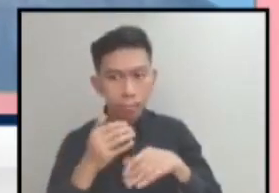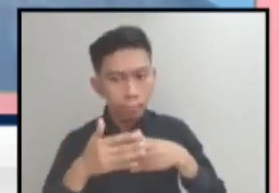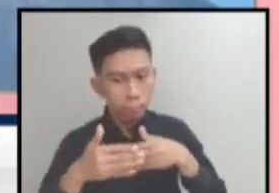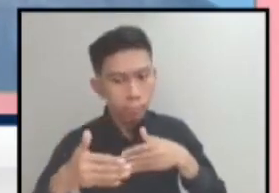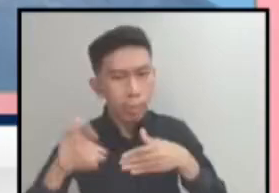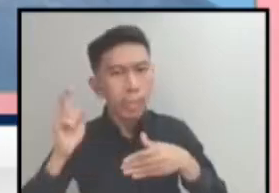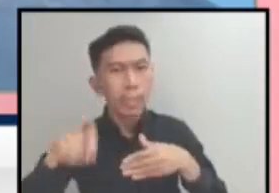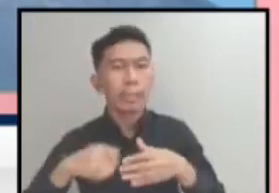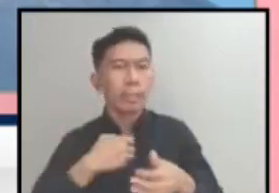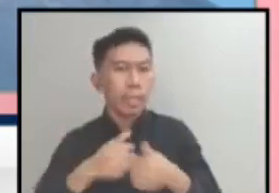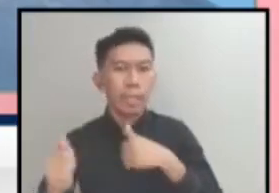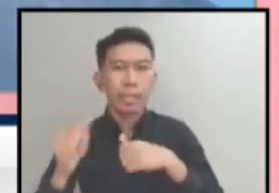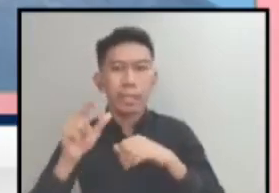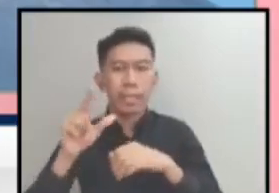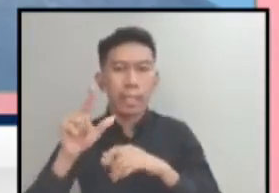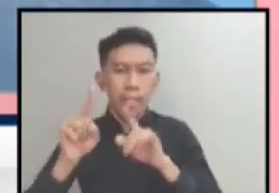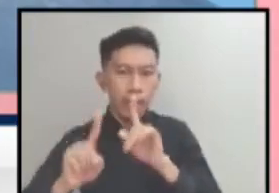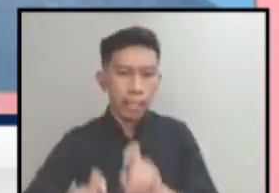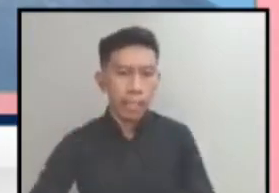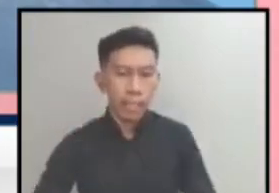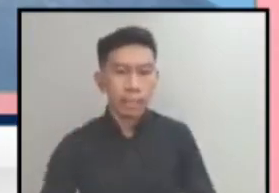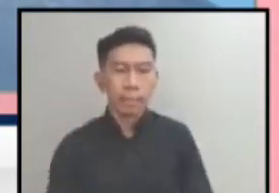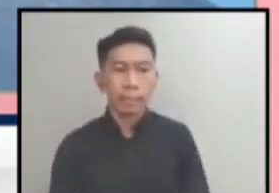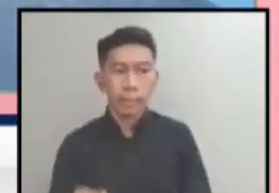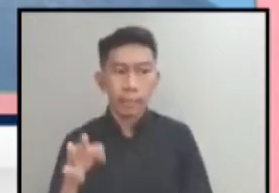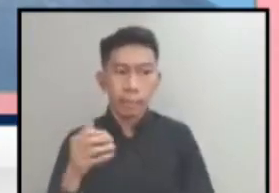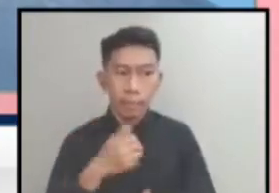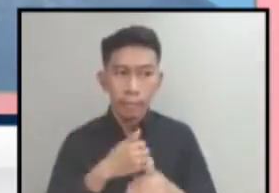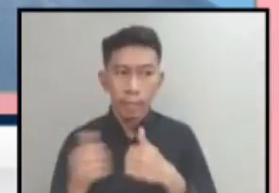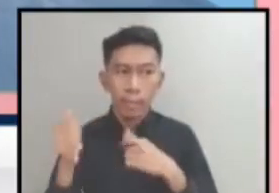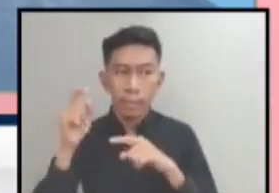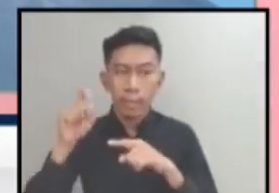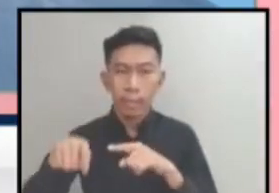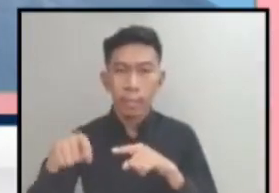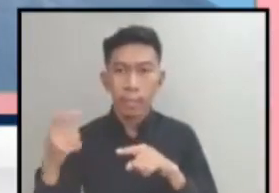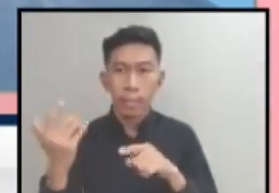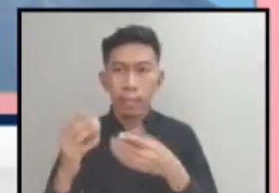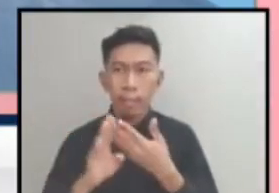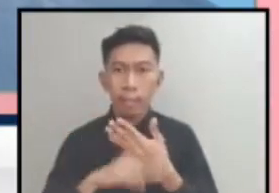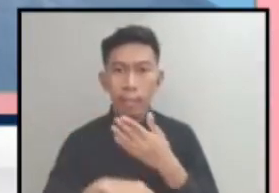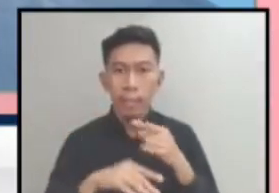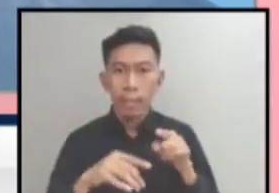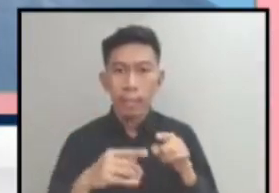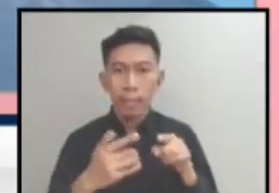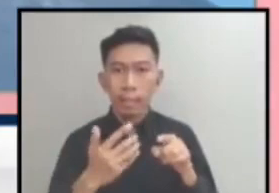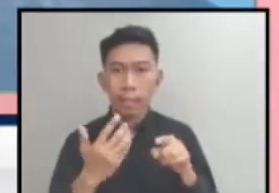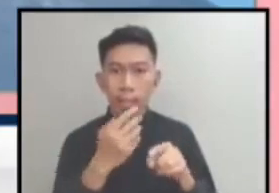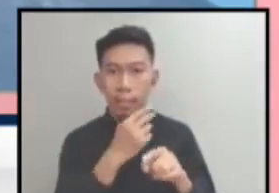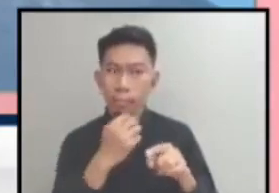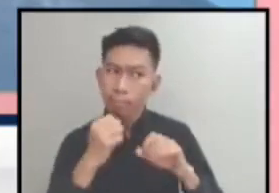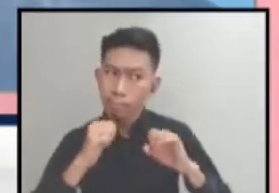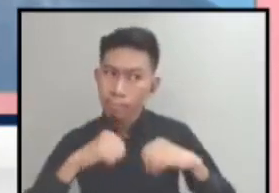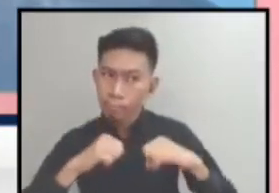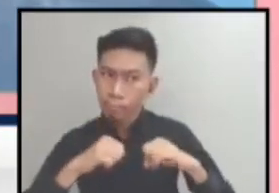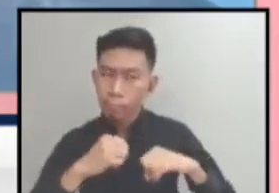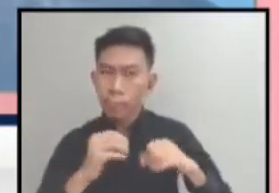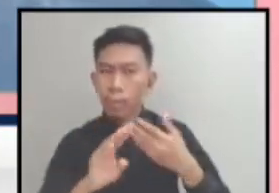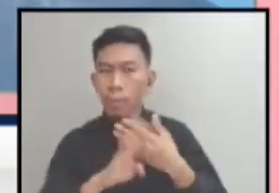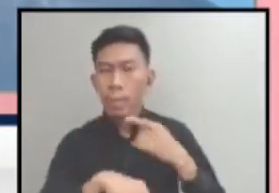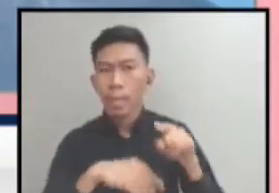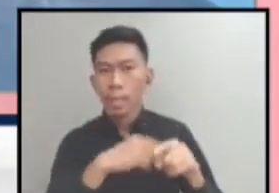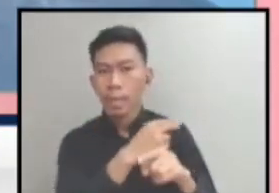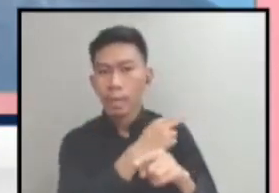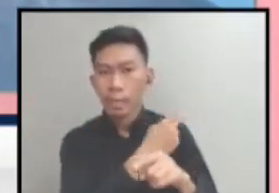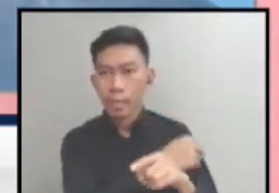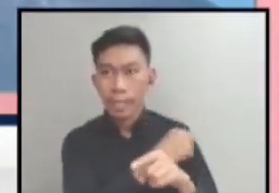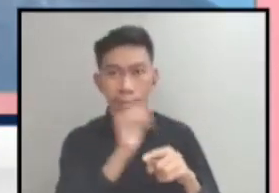nilang pumirma ng 4-year return service agreement para magtrabaho sa mga ospital ng gobyerno bago mag-abroad. Suportado ni